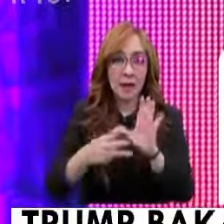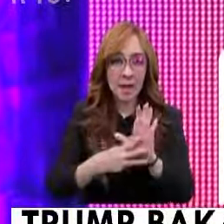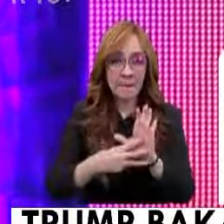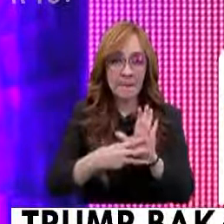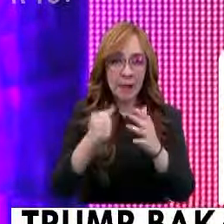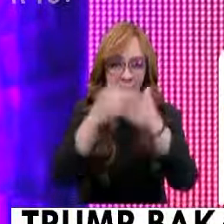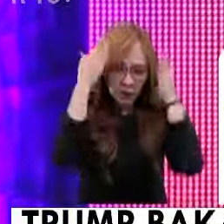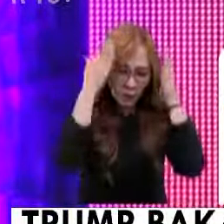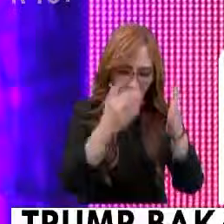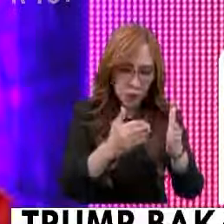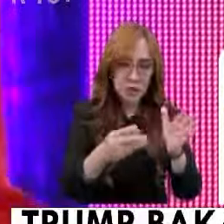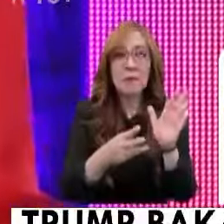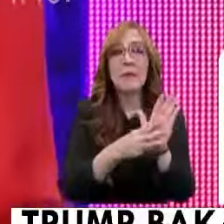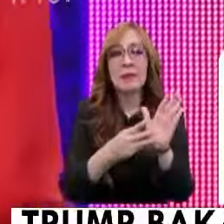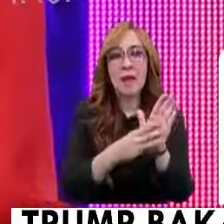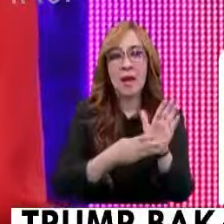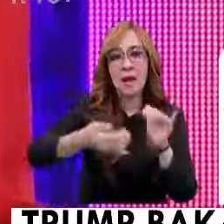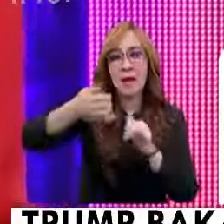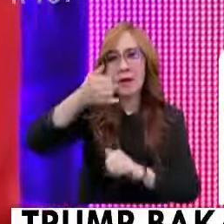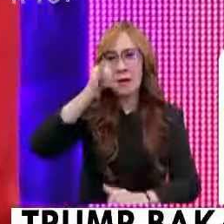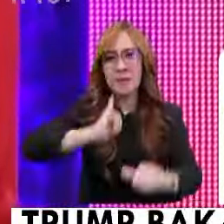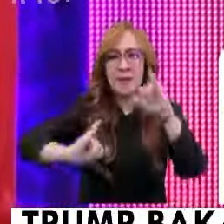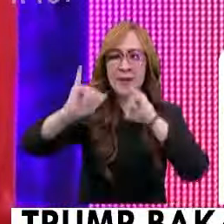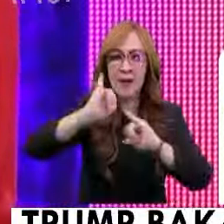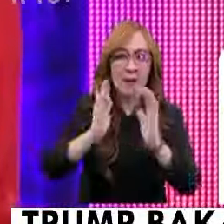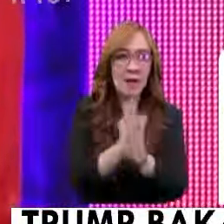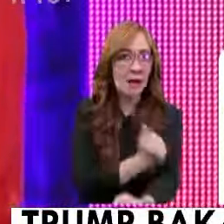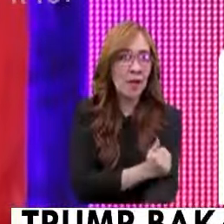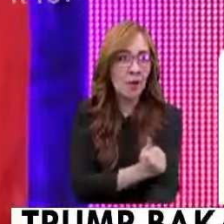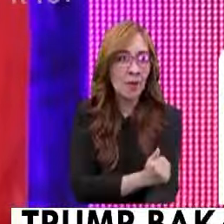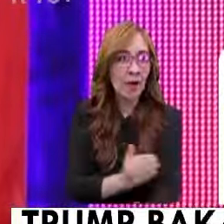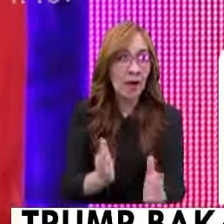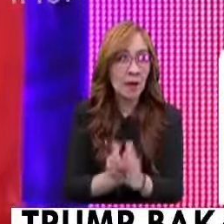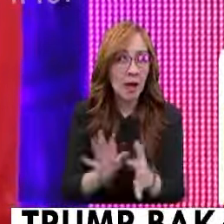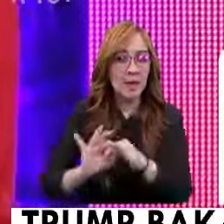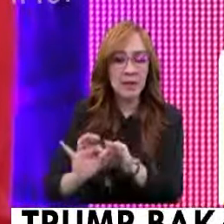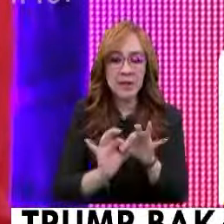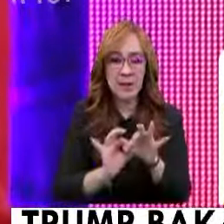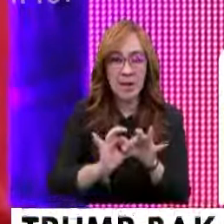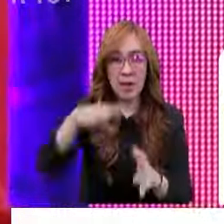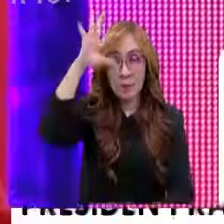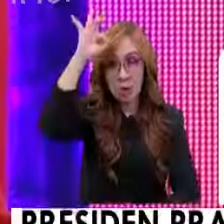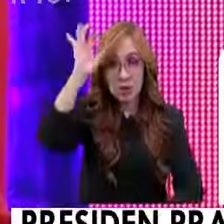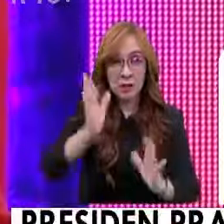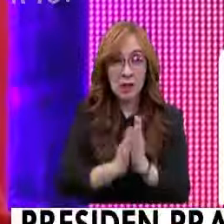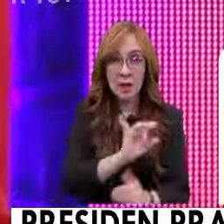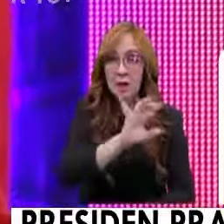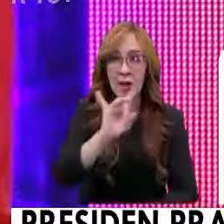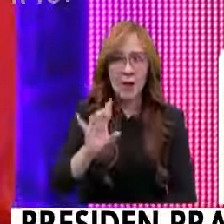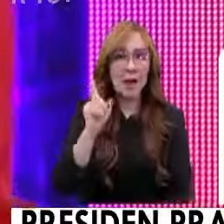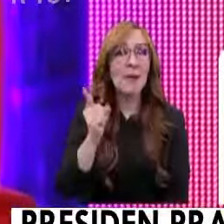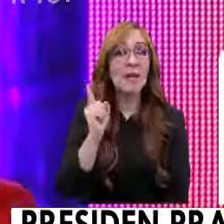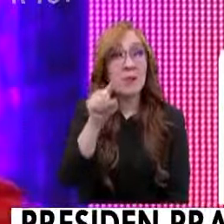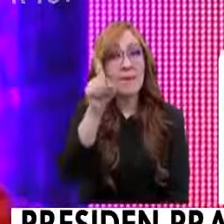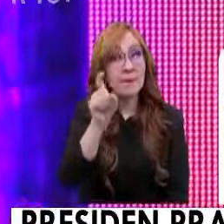dengan masalah narkoba masalah miras juga dengan fores dan pihak-pihak lain Kenapa kita butuh itu